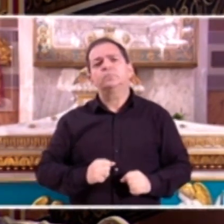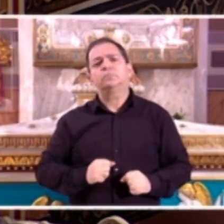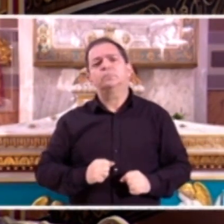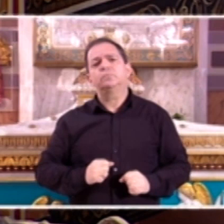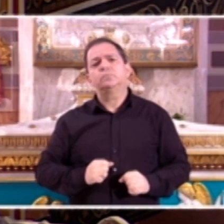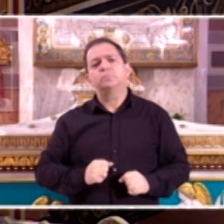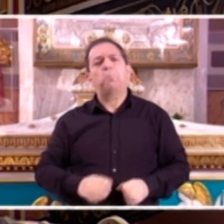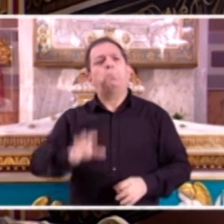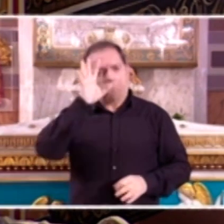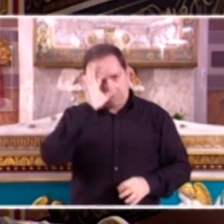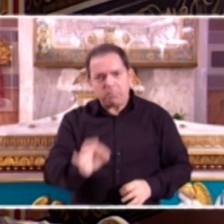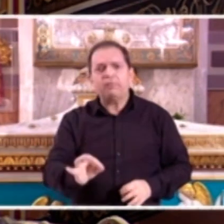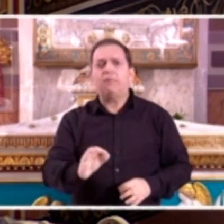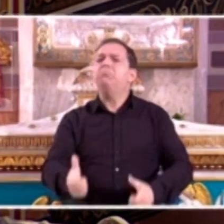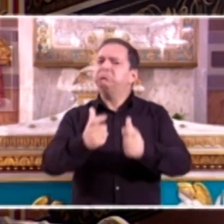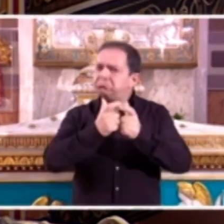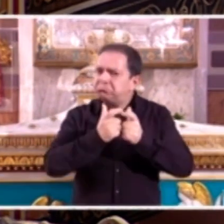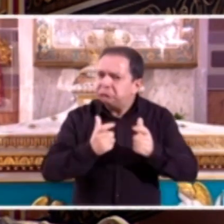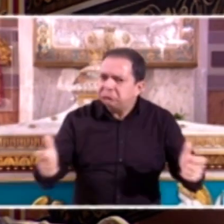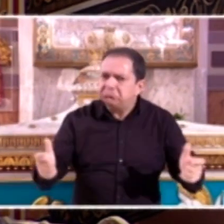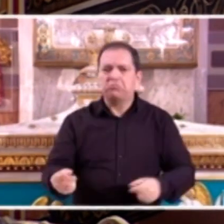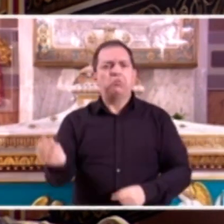Και ήρξαν το εφραίνεστε,